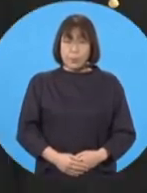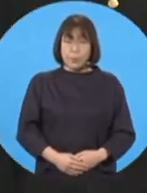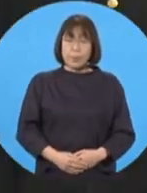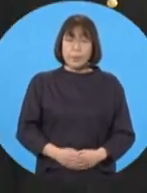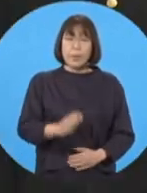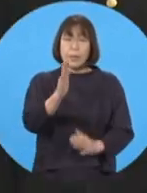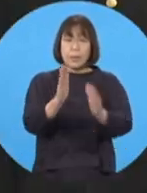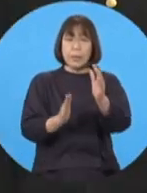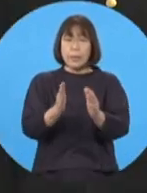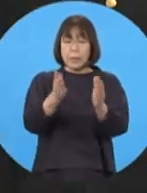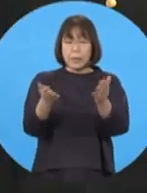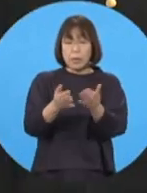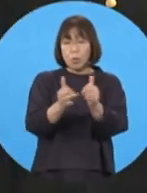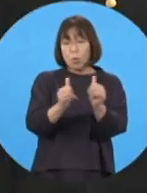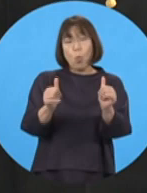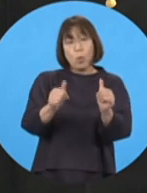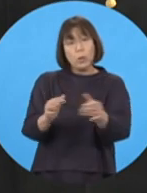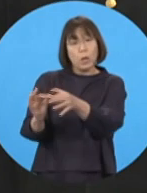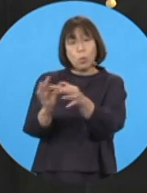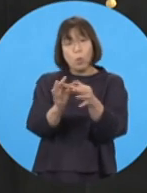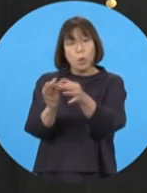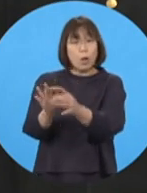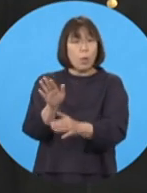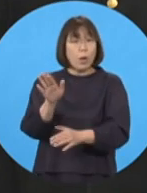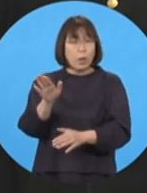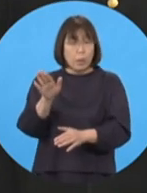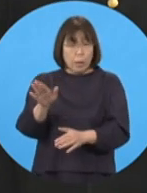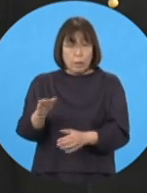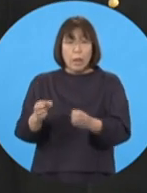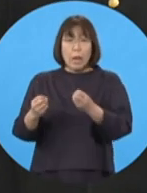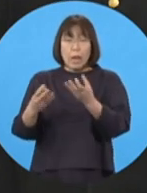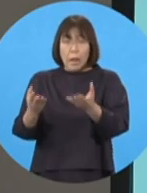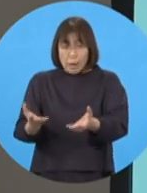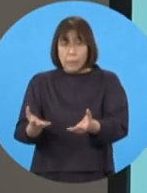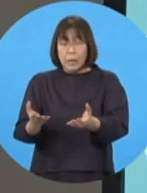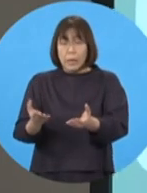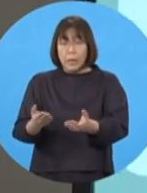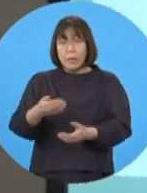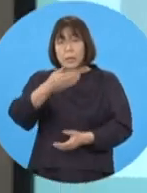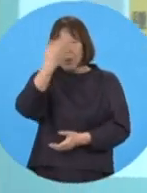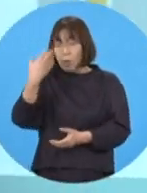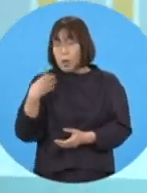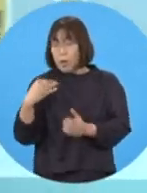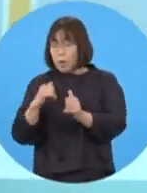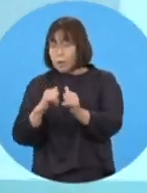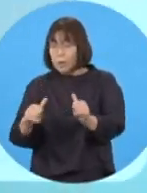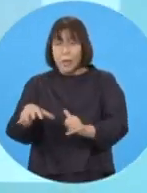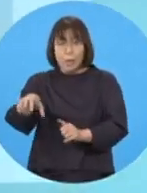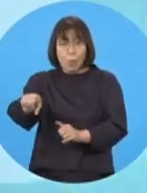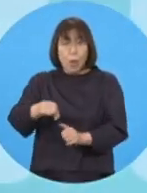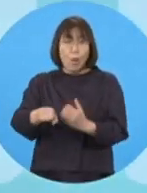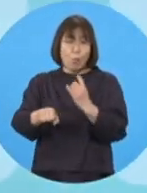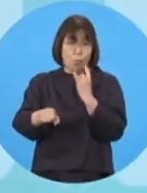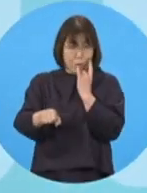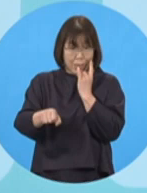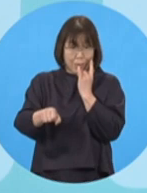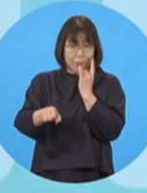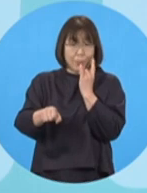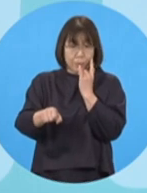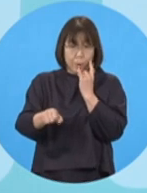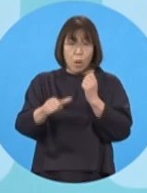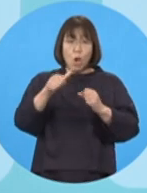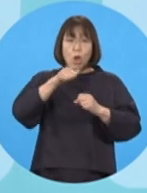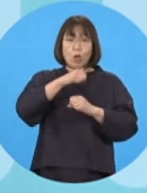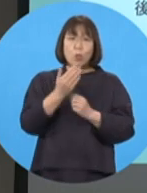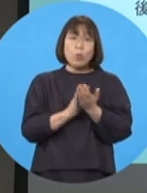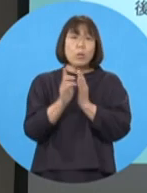林業従事者の参入による新たな若い担い手の確保ということで期待ができますし、徳島